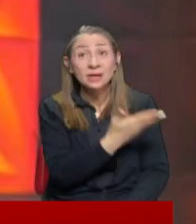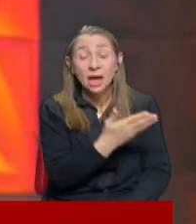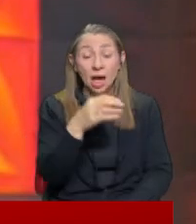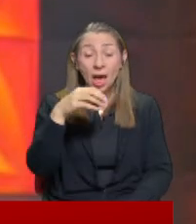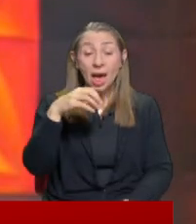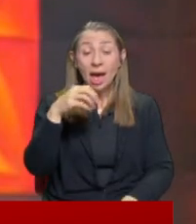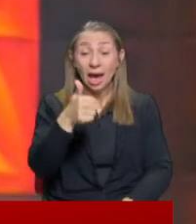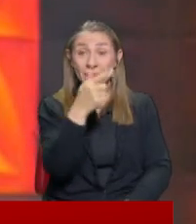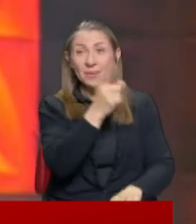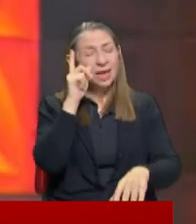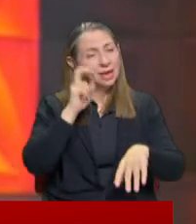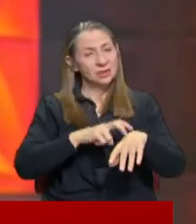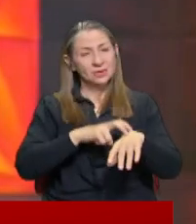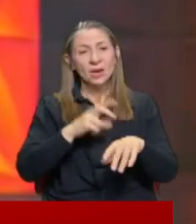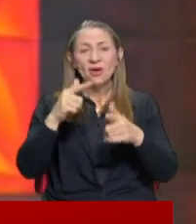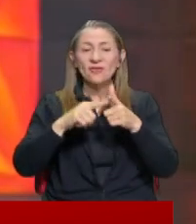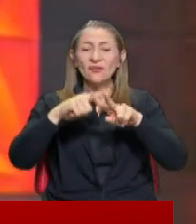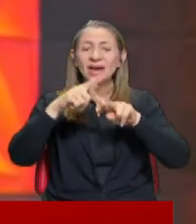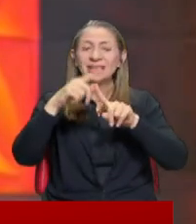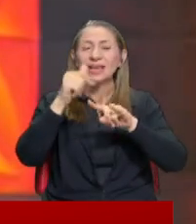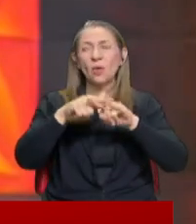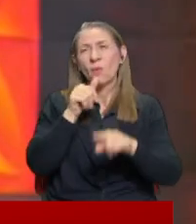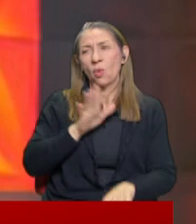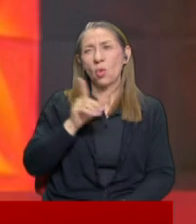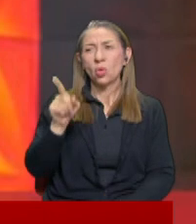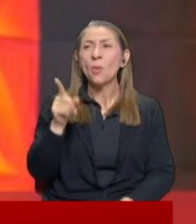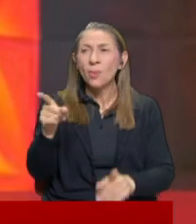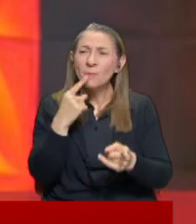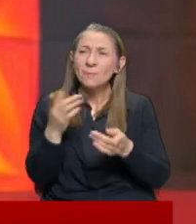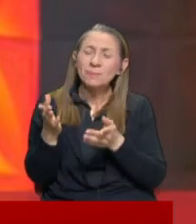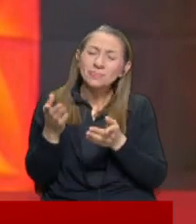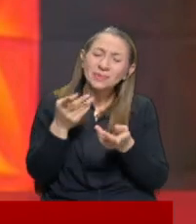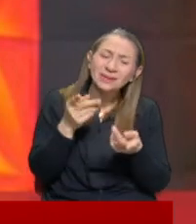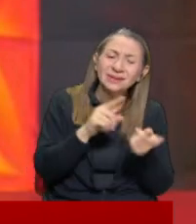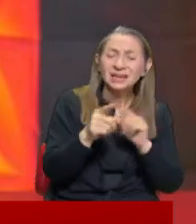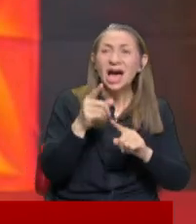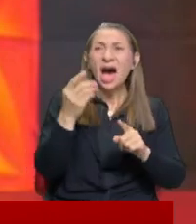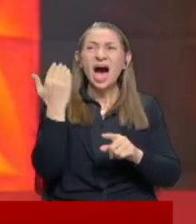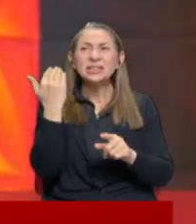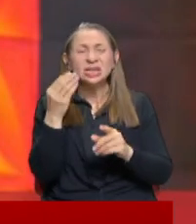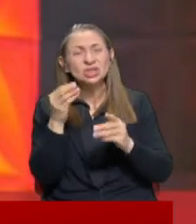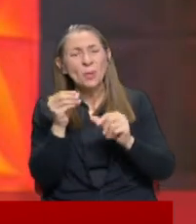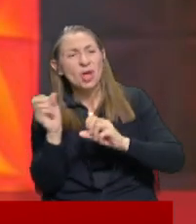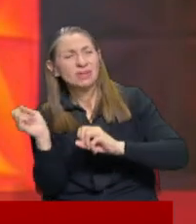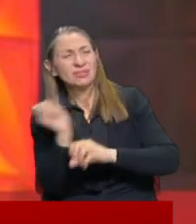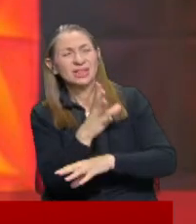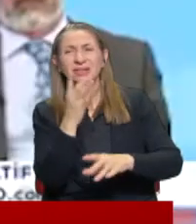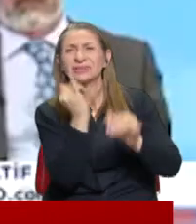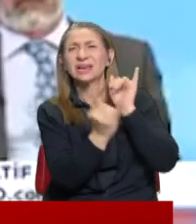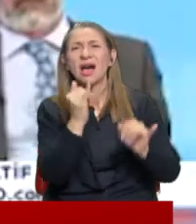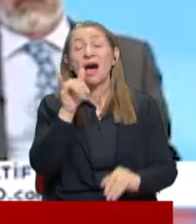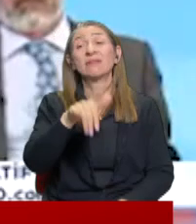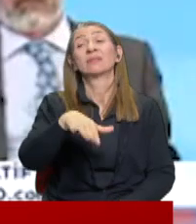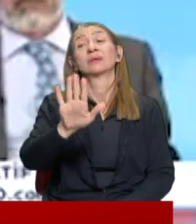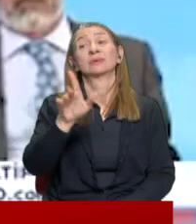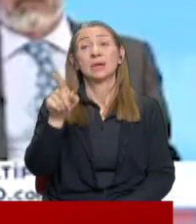hocamızın bir hatırı var. Fatih de onun oğlu, ama bu yalpaları yapmak, arkasından da çamur atmak haddine değil.